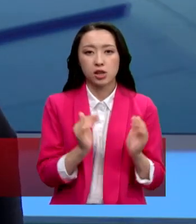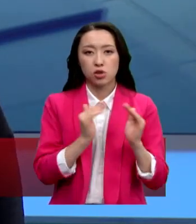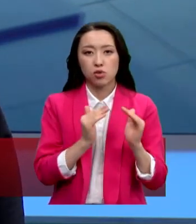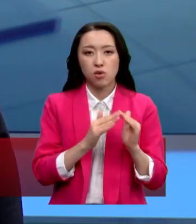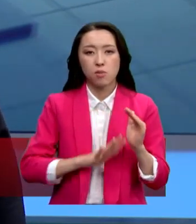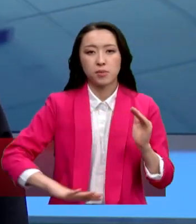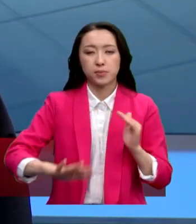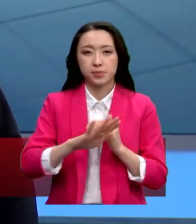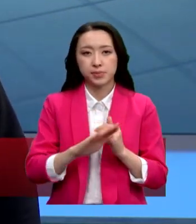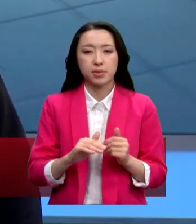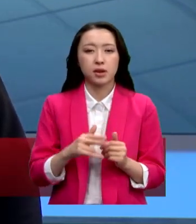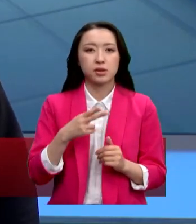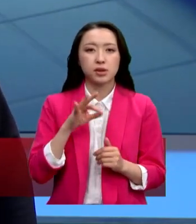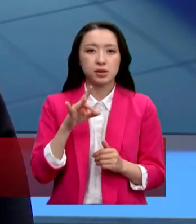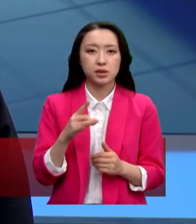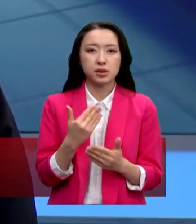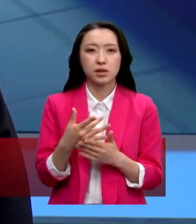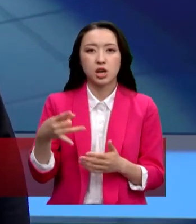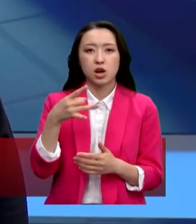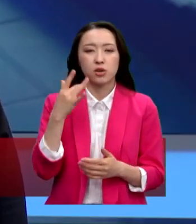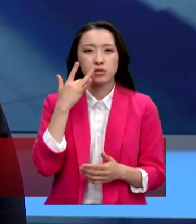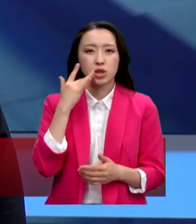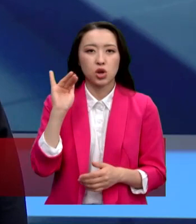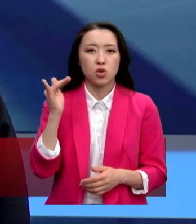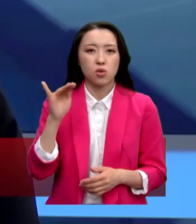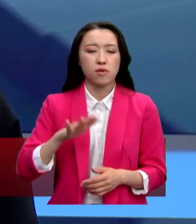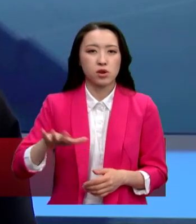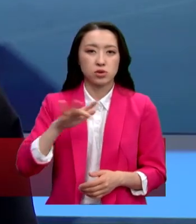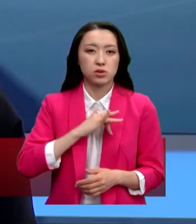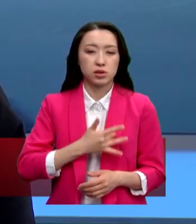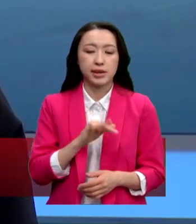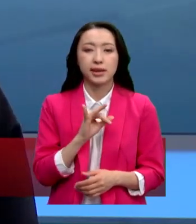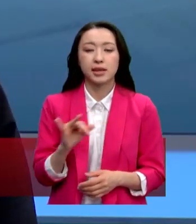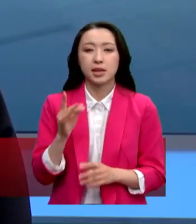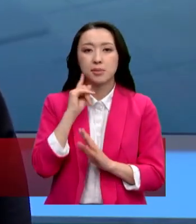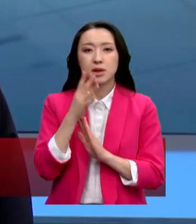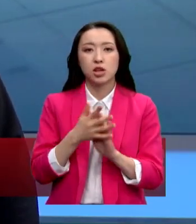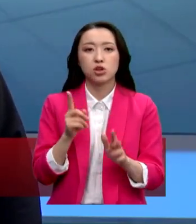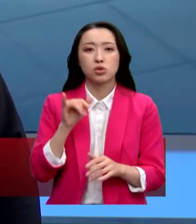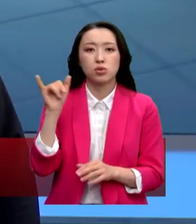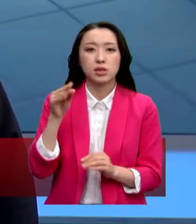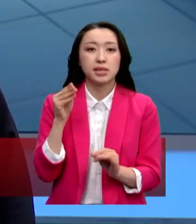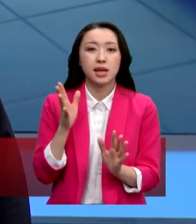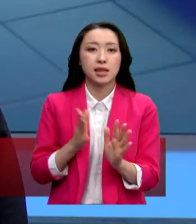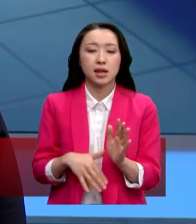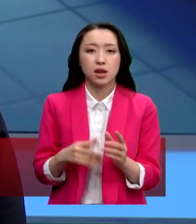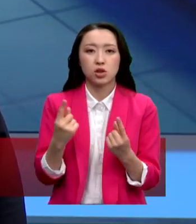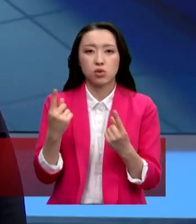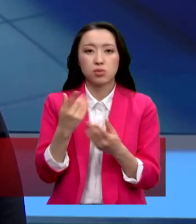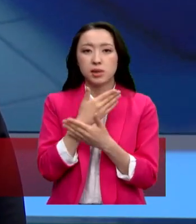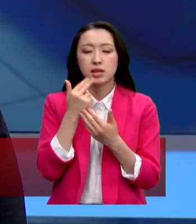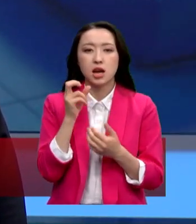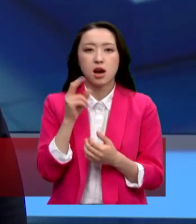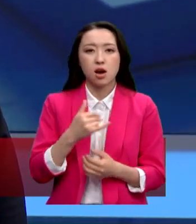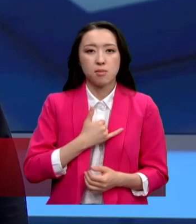дворе дома, условно говоря, как правило, это район Юго-Востока и так далее. И понятно, что у них затрат в принципе таких нет, как в более